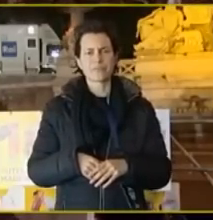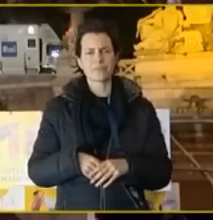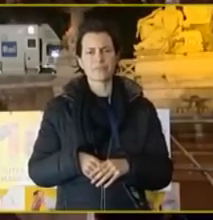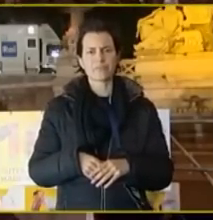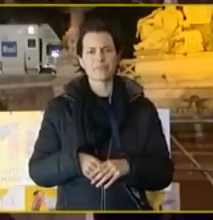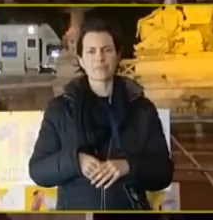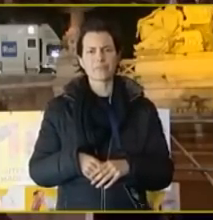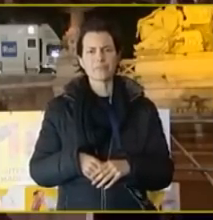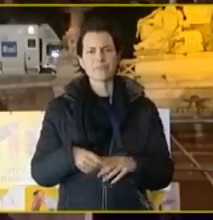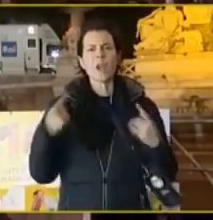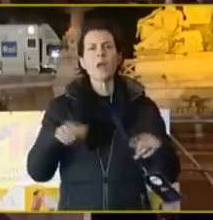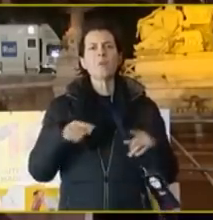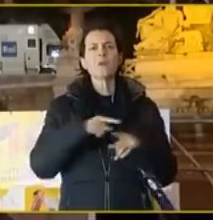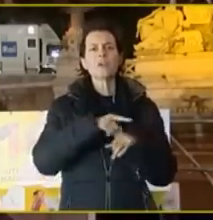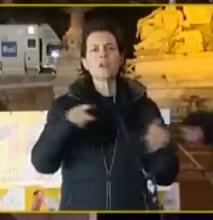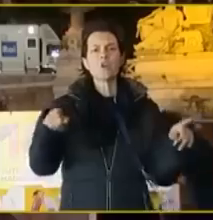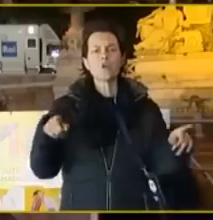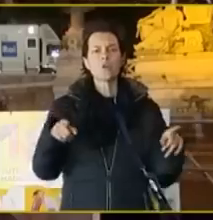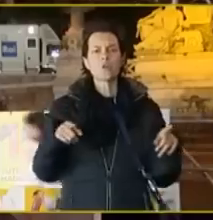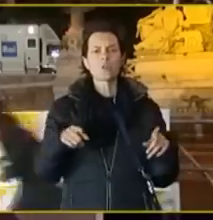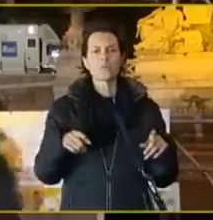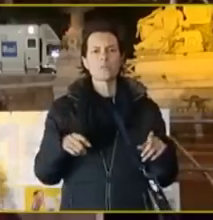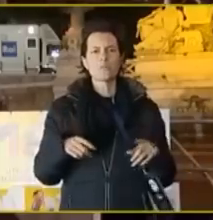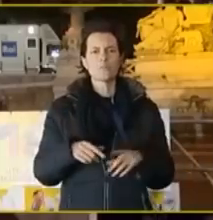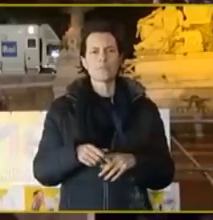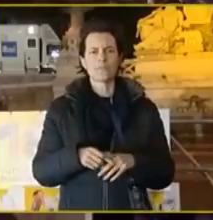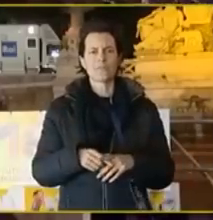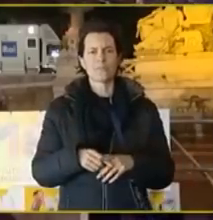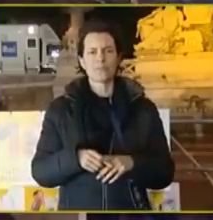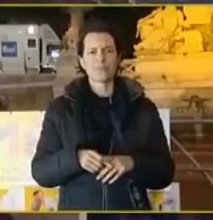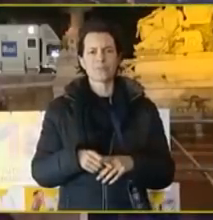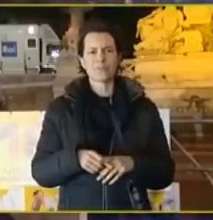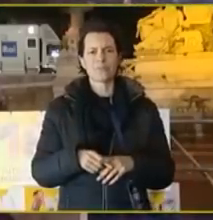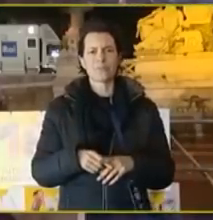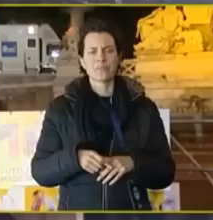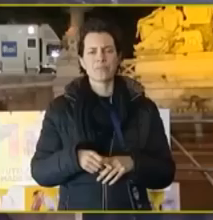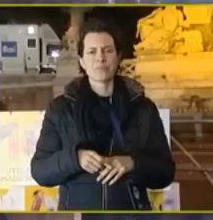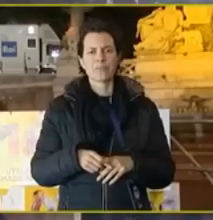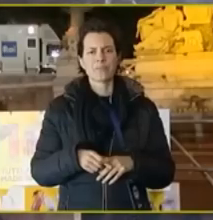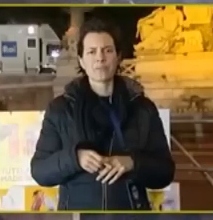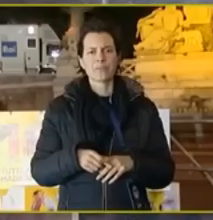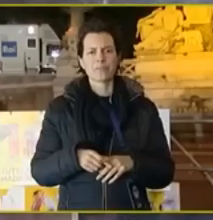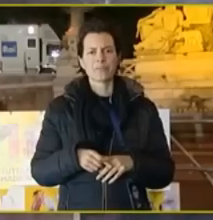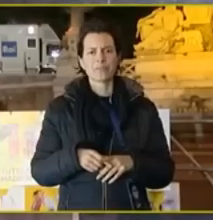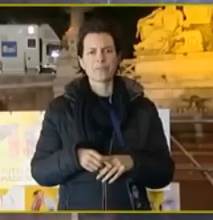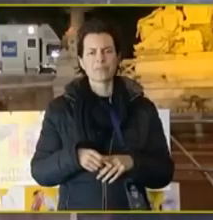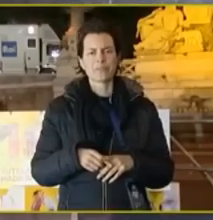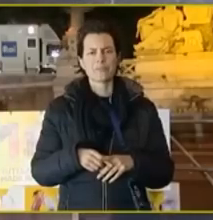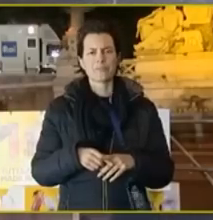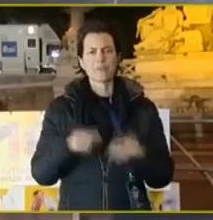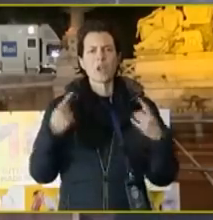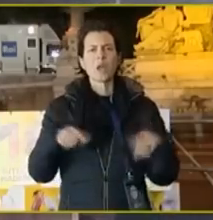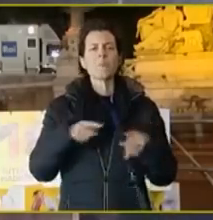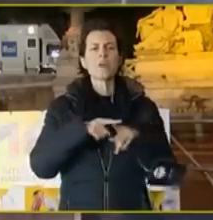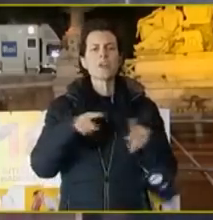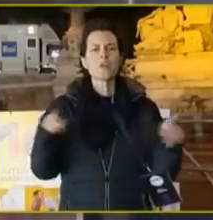fallimenti. Per loro, se il PIL sale, dobbiamo essere tutti felici. Questo è il loro ragionamento e io questo pensiero non lo capisco e